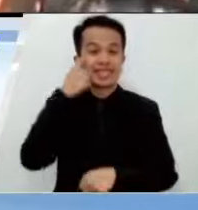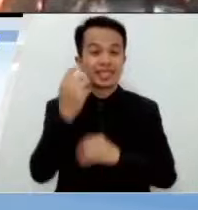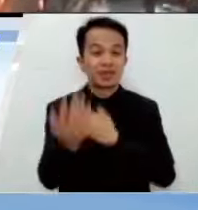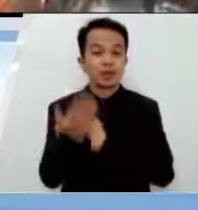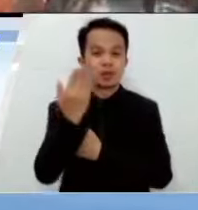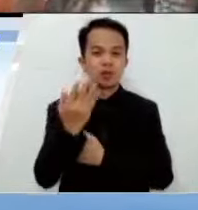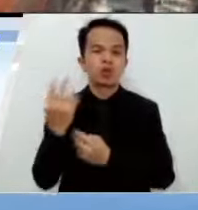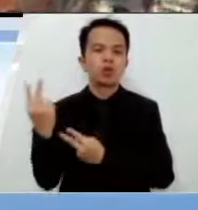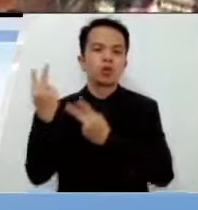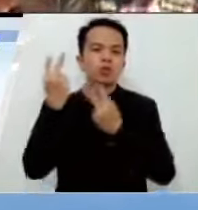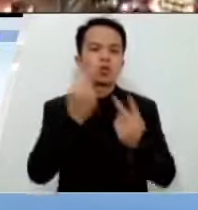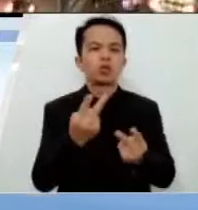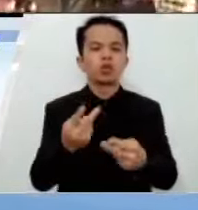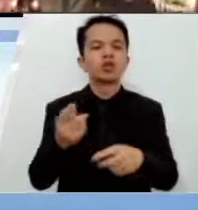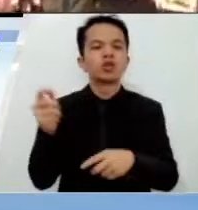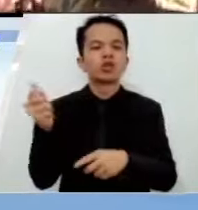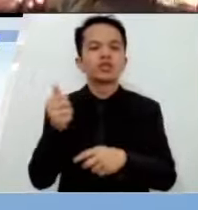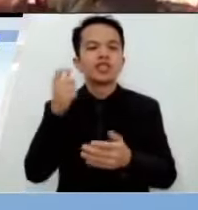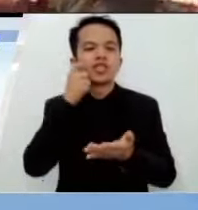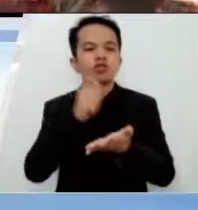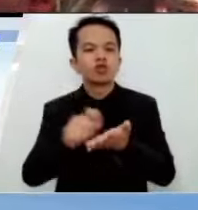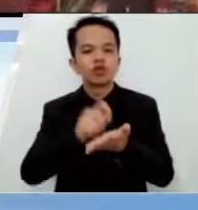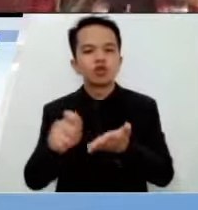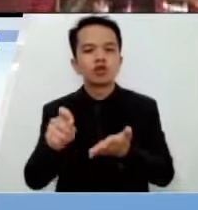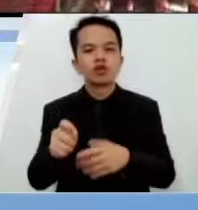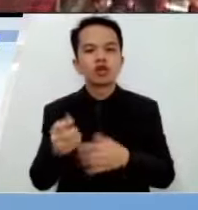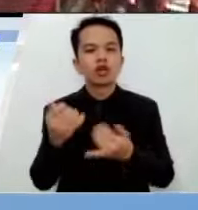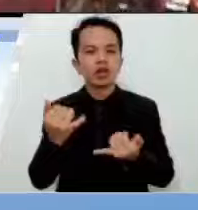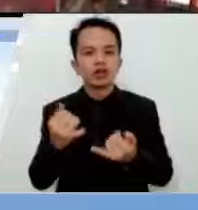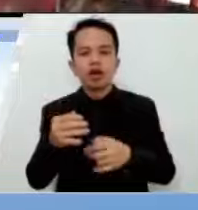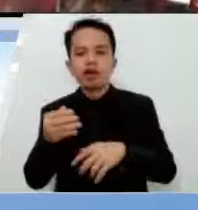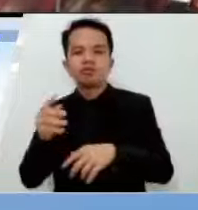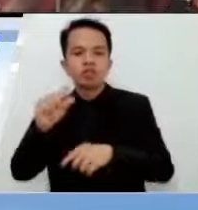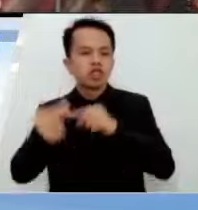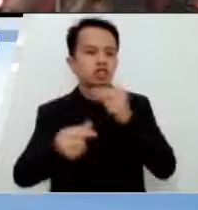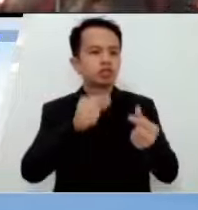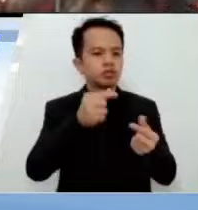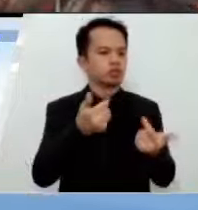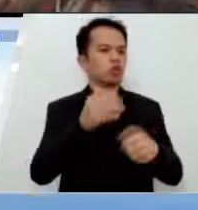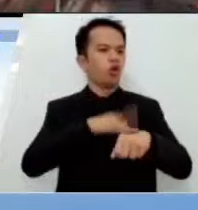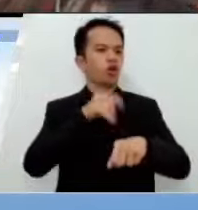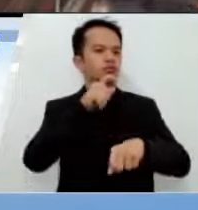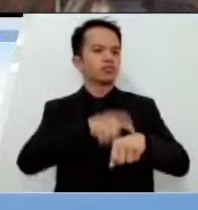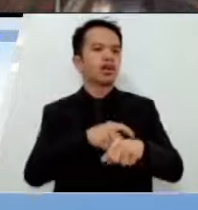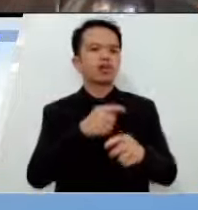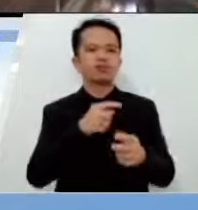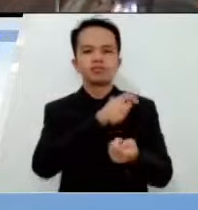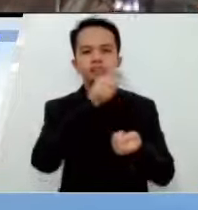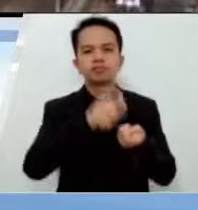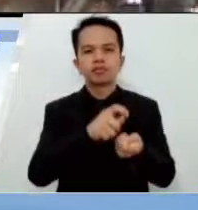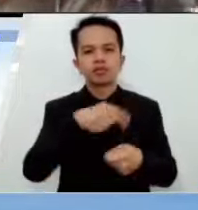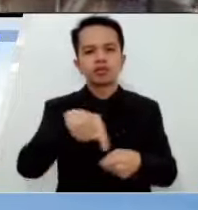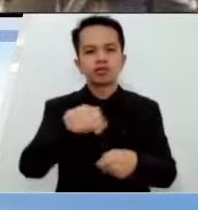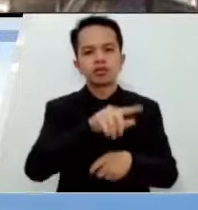ang Transportation Secretary at binati niya ang pagiging on time ng karamihan ng flights habang naroon